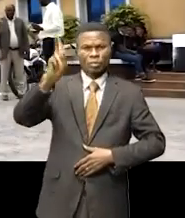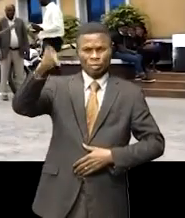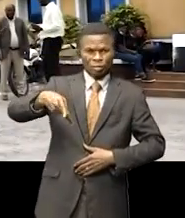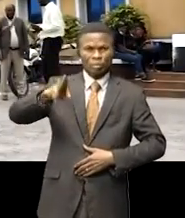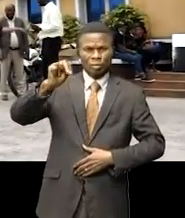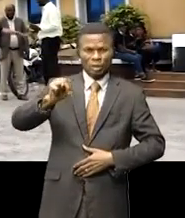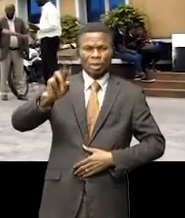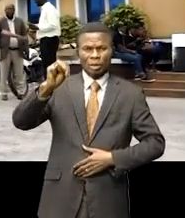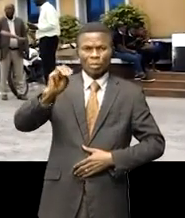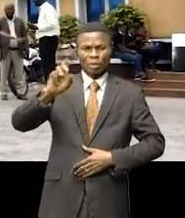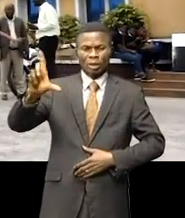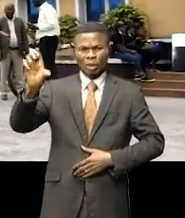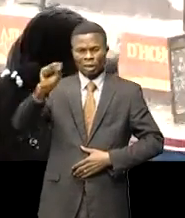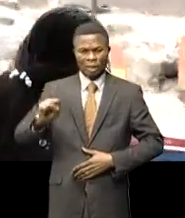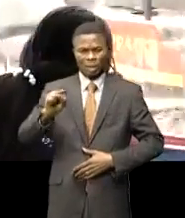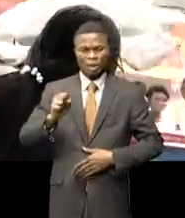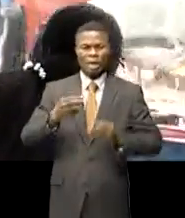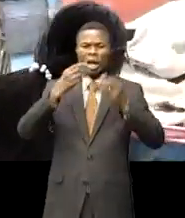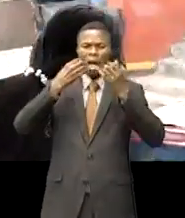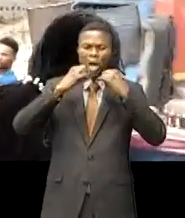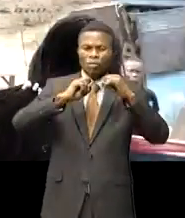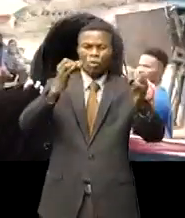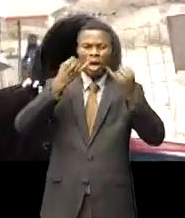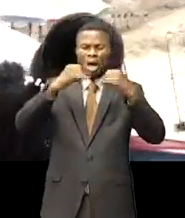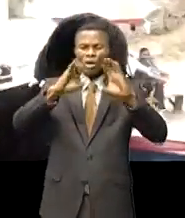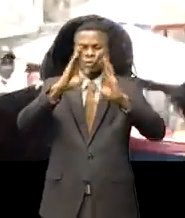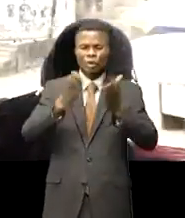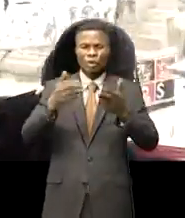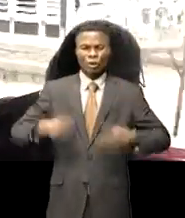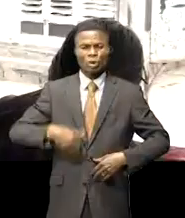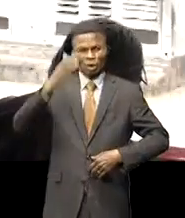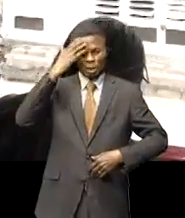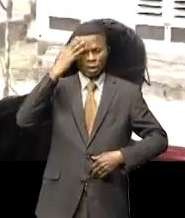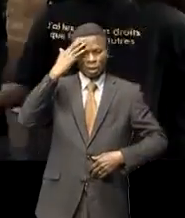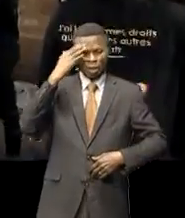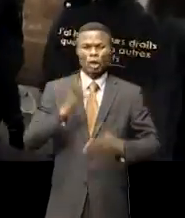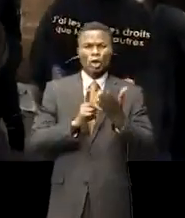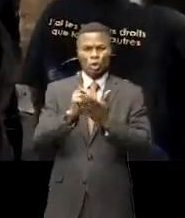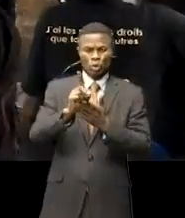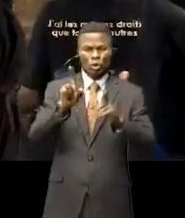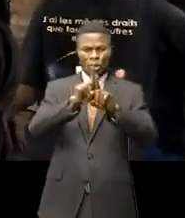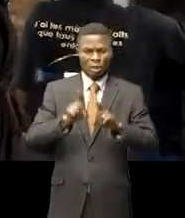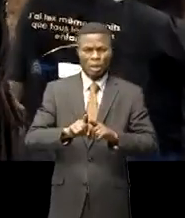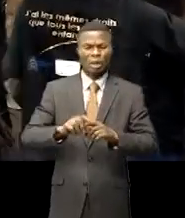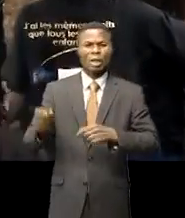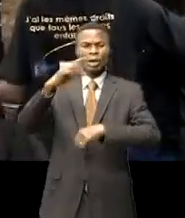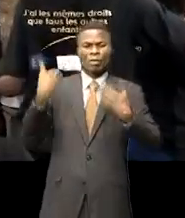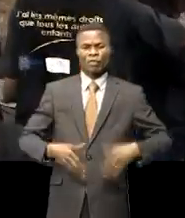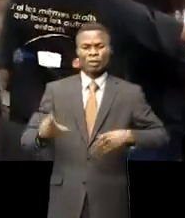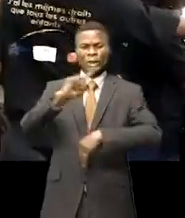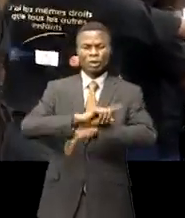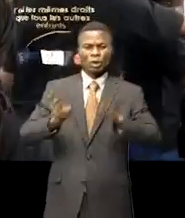Une façon pour les racoches de transmettre des messages visant à faire connaître aux jeunes leurs droits et de commémorer la journée du 12